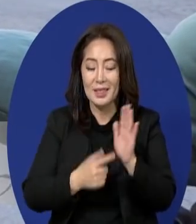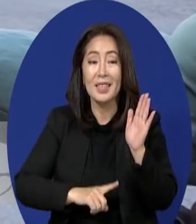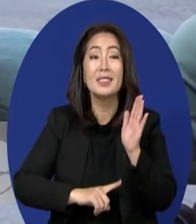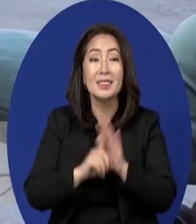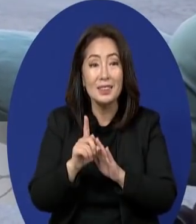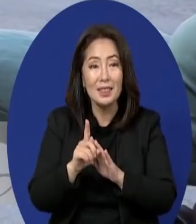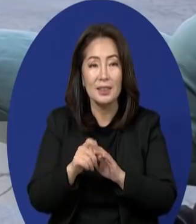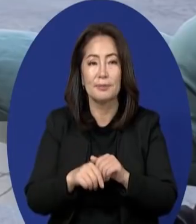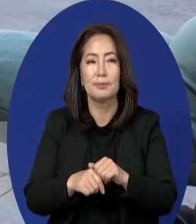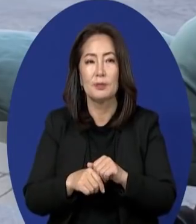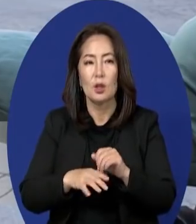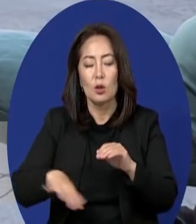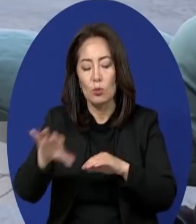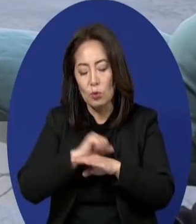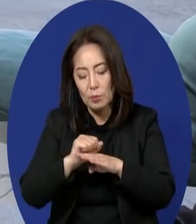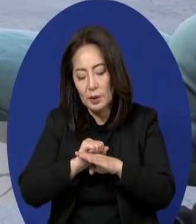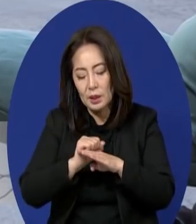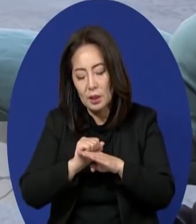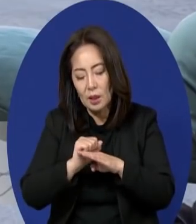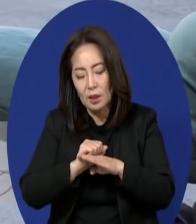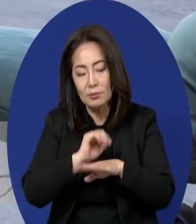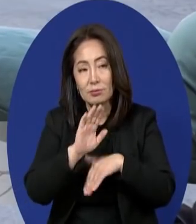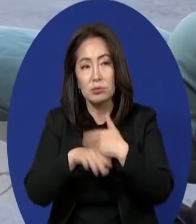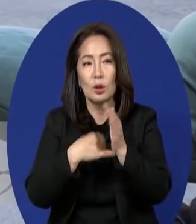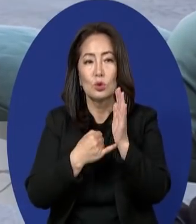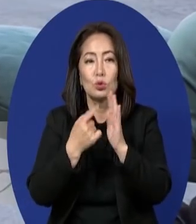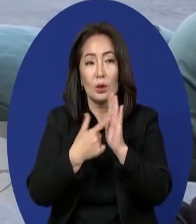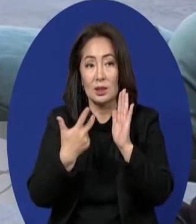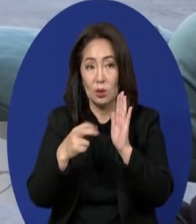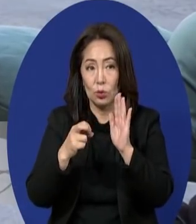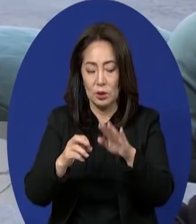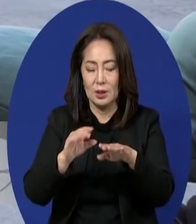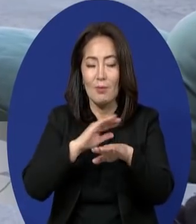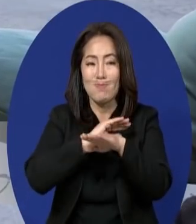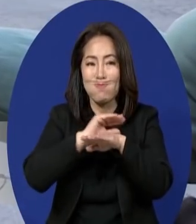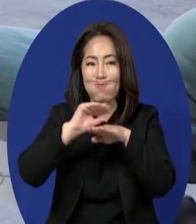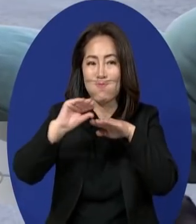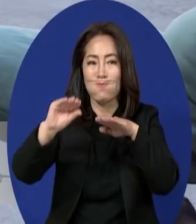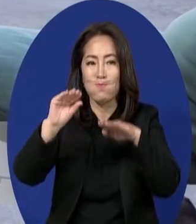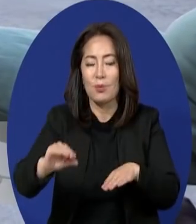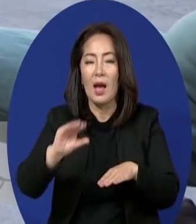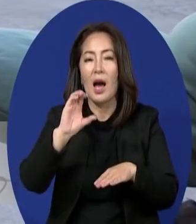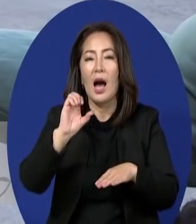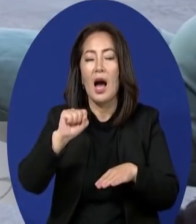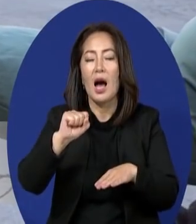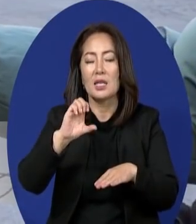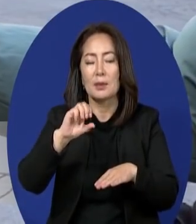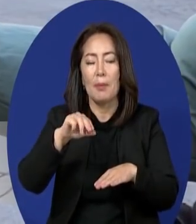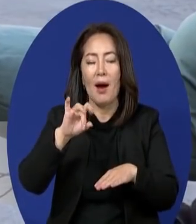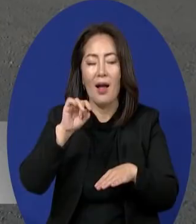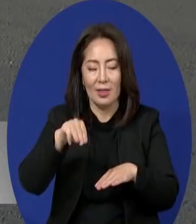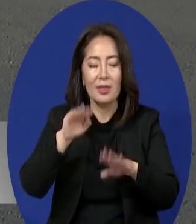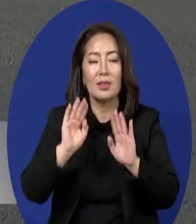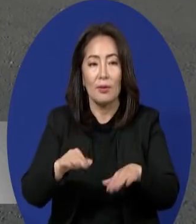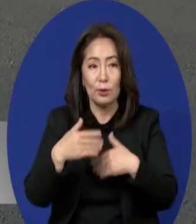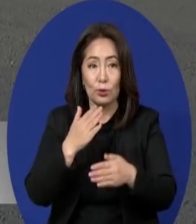одоо бүх бэлтгэл ажиллаа эхлээд 6 сарын 30 гэхэд асфальттай мохочод дуусгах тийм төлөвлөгөөтэй гэрэн хэрэгтэйгаа тэгж ажиллаж